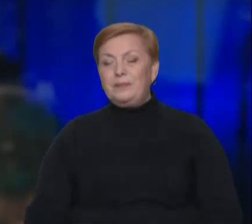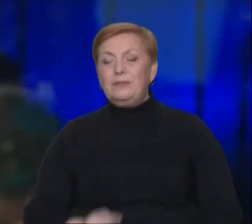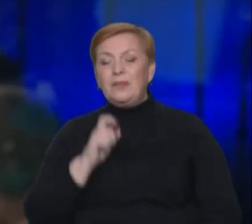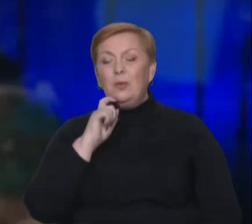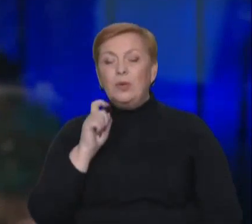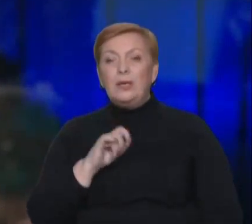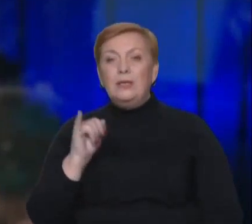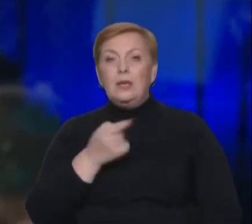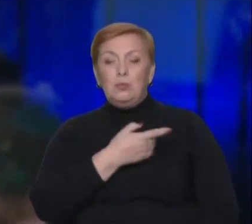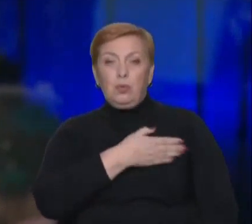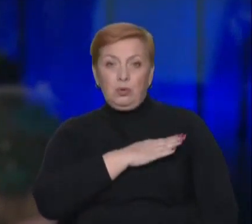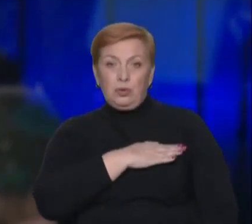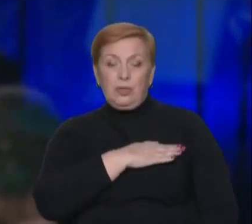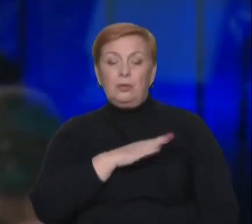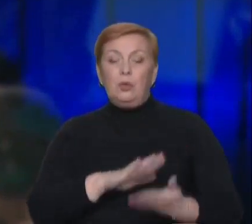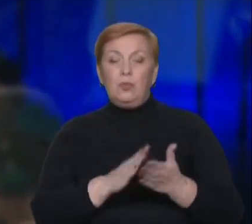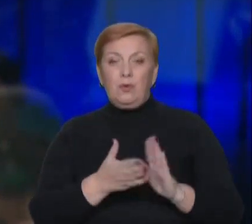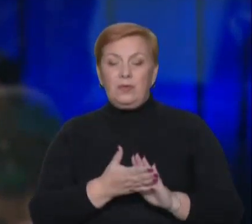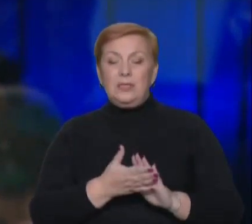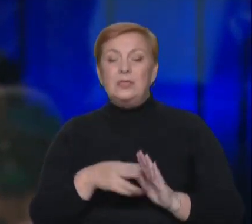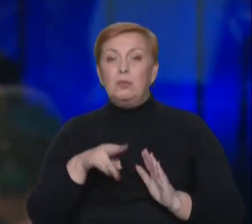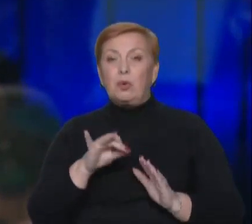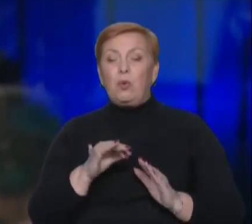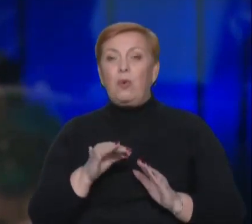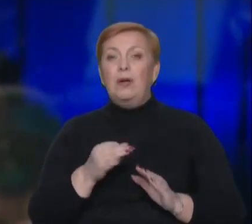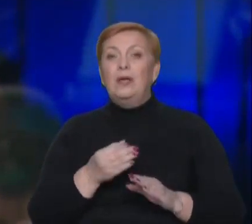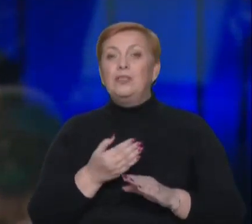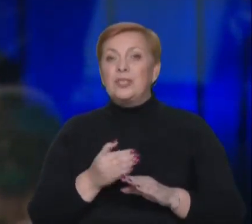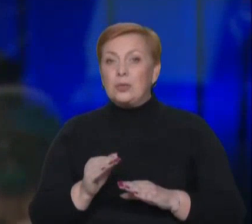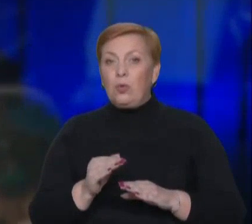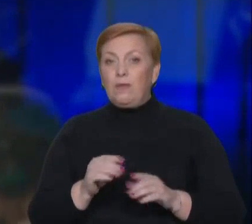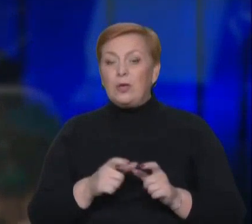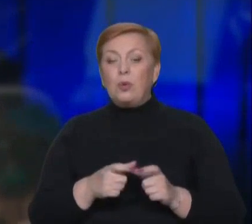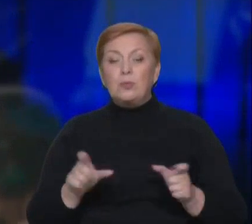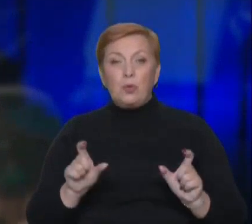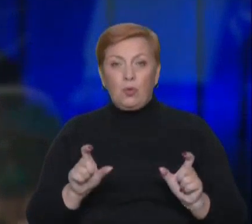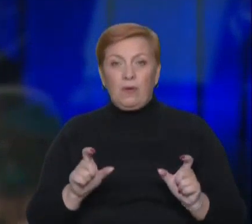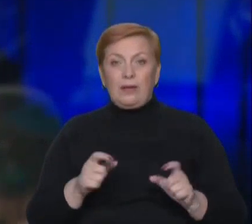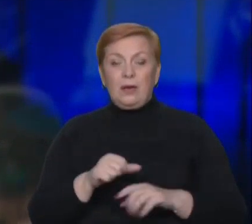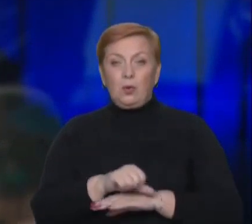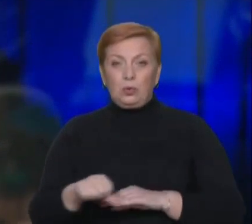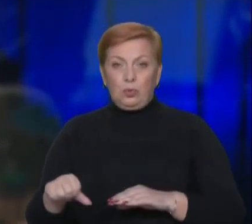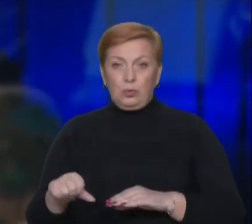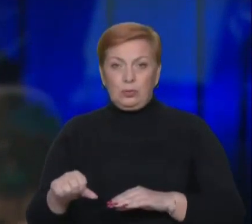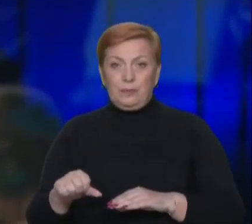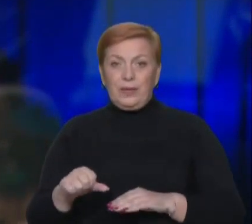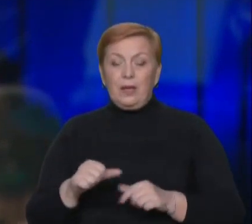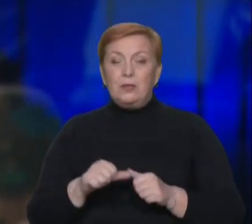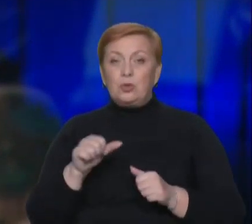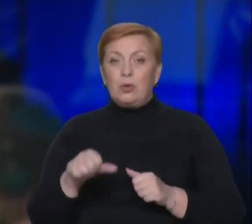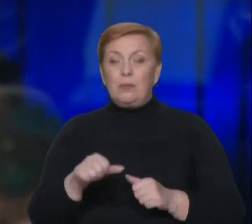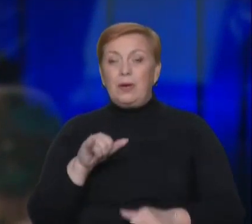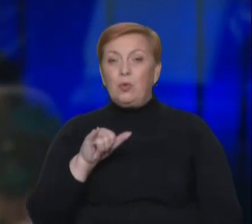Україна та Польща домовилися про часткове розблокування кордону Про це повідомили у міністерстві інфраструктури зокрема пункт пропуску